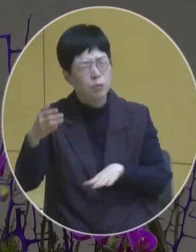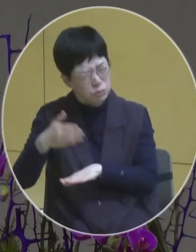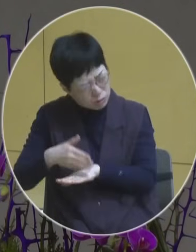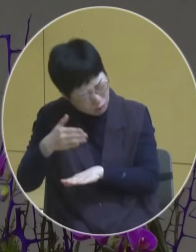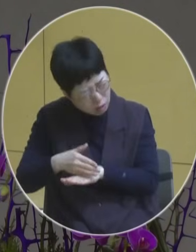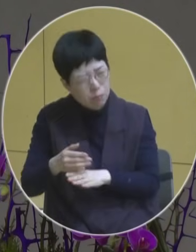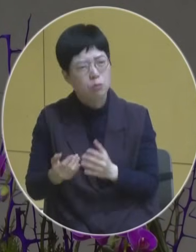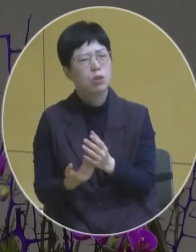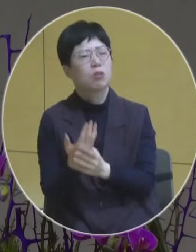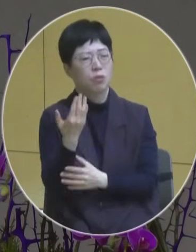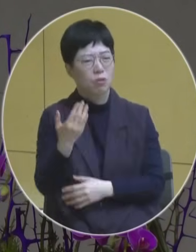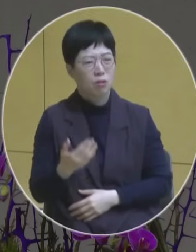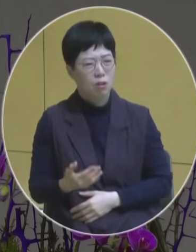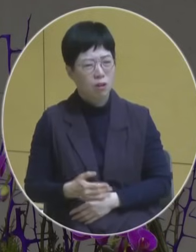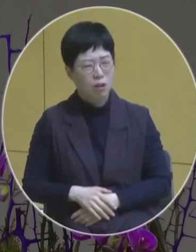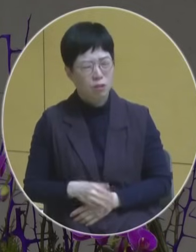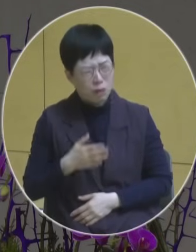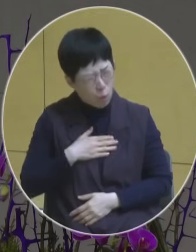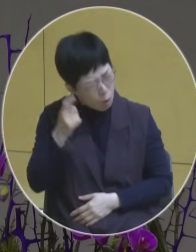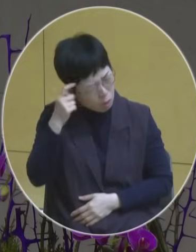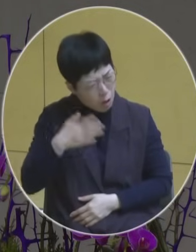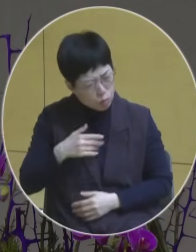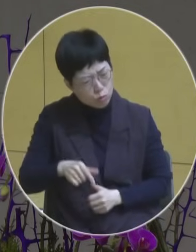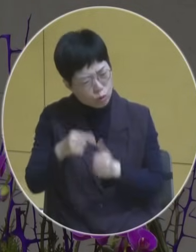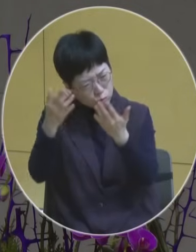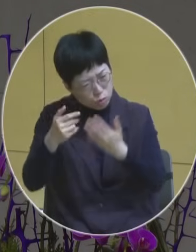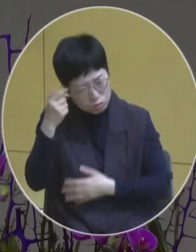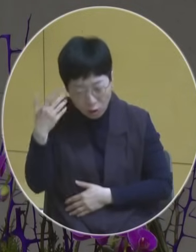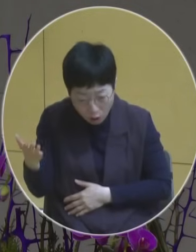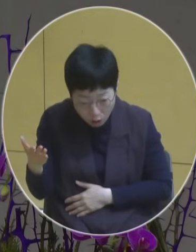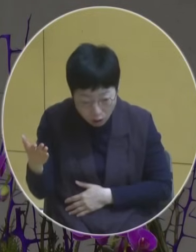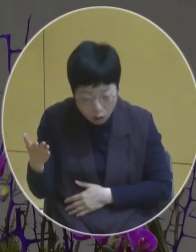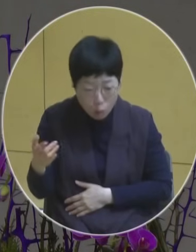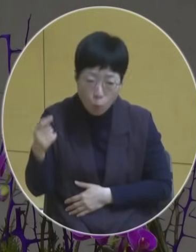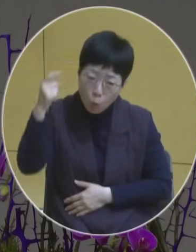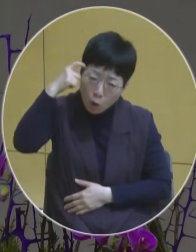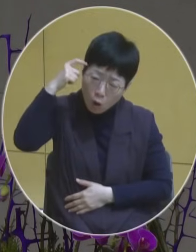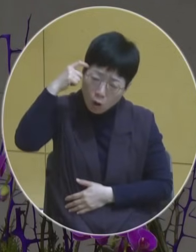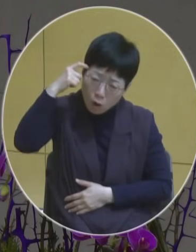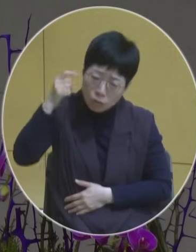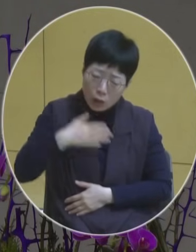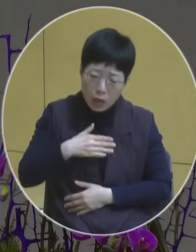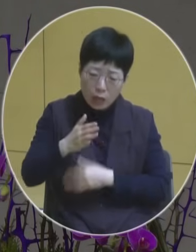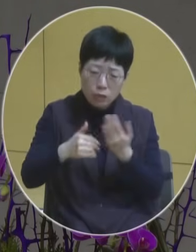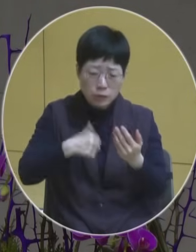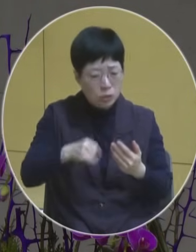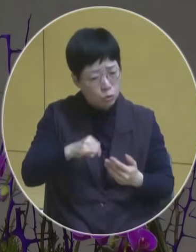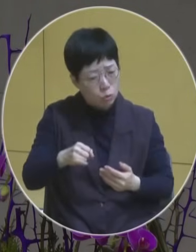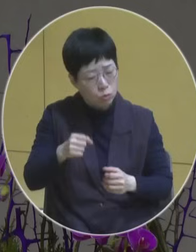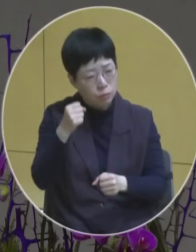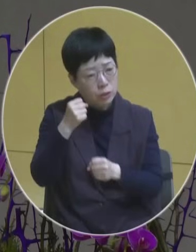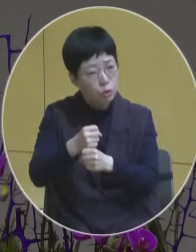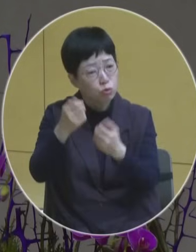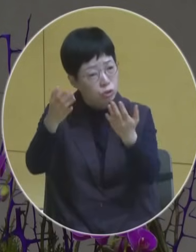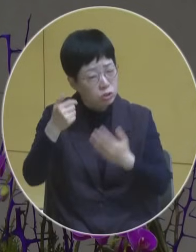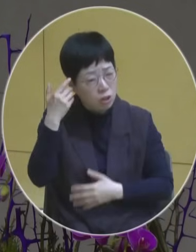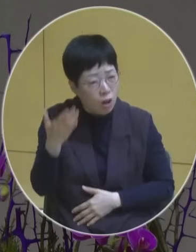감사가 우리 마음속에 있습니다. 왜 나를 구원해 주셨을까? 왜 나를 하나님의 자녀로 삼으셨을까?